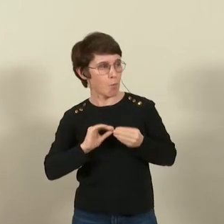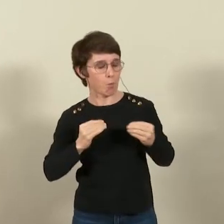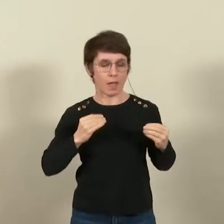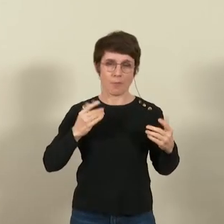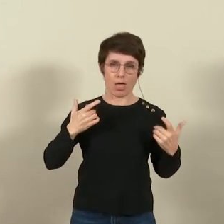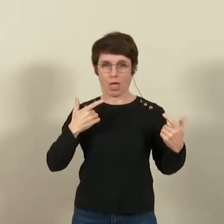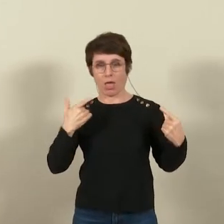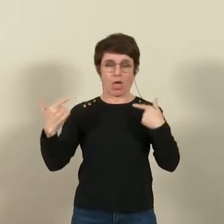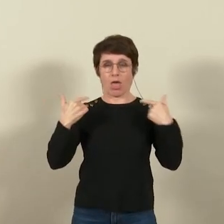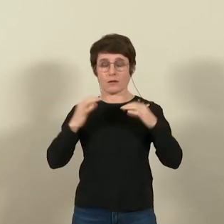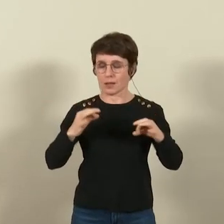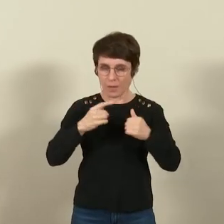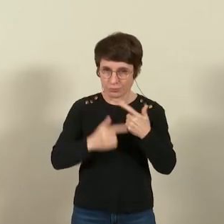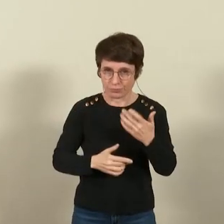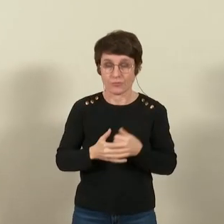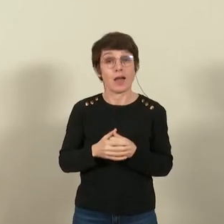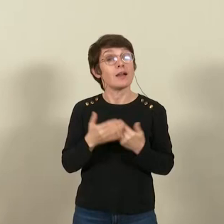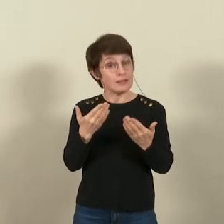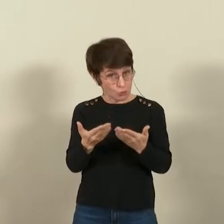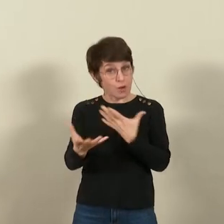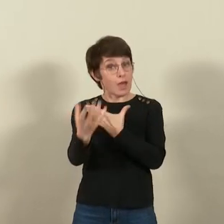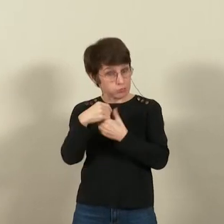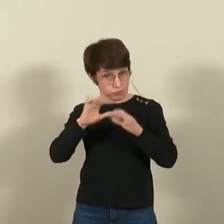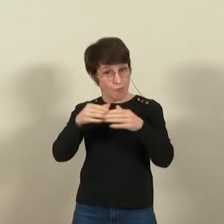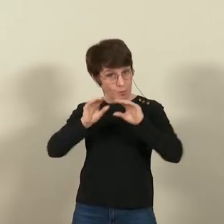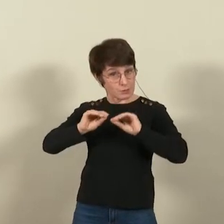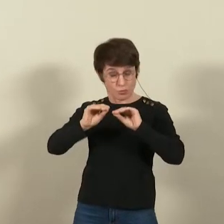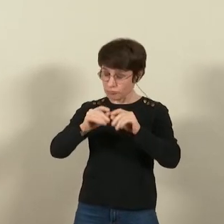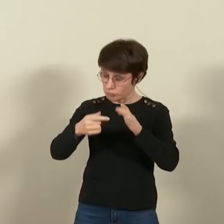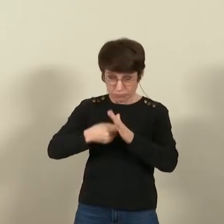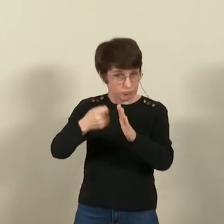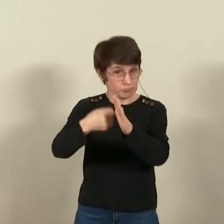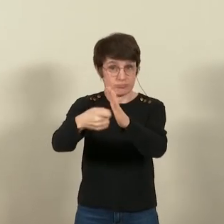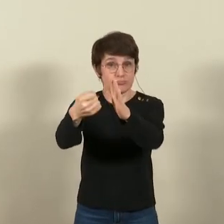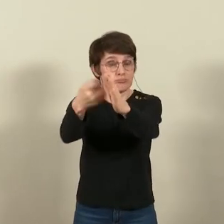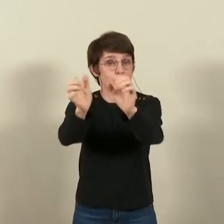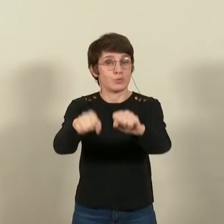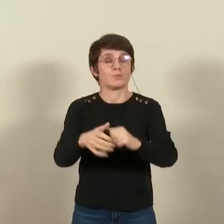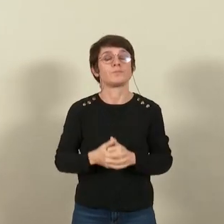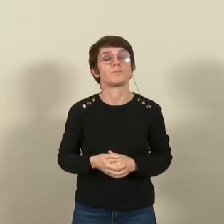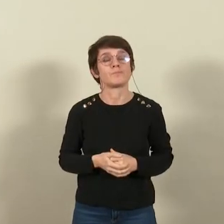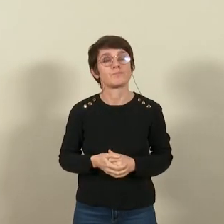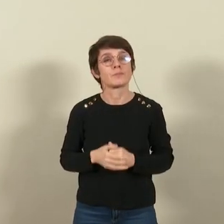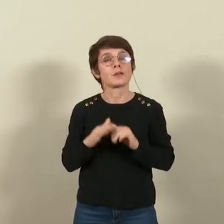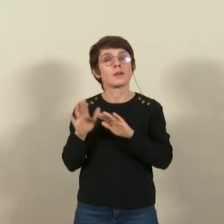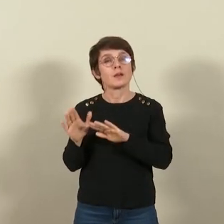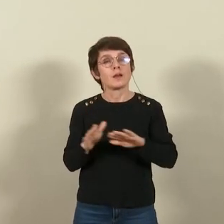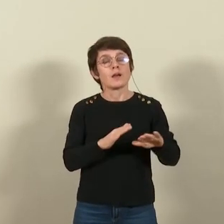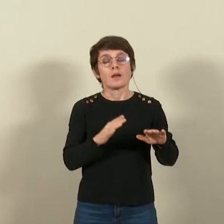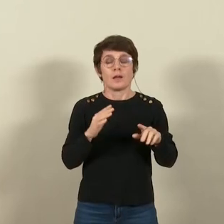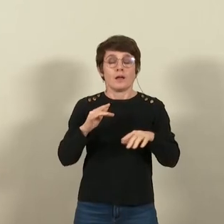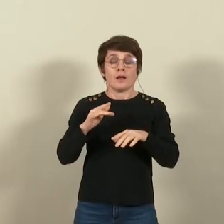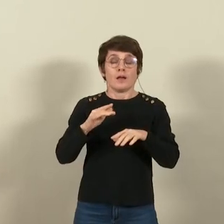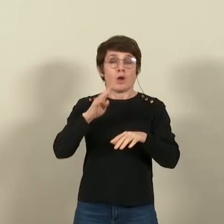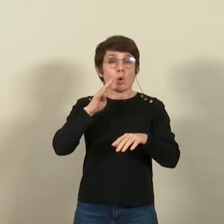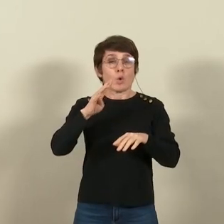et un suivi de formation qui est aussi tout du long euh les les différentes conférences qui auront